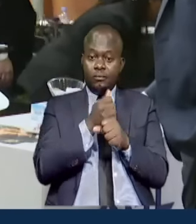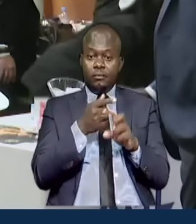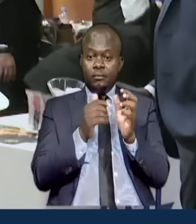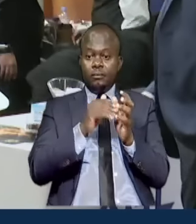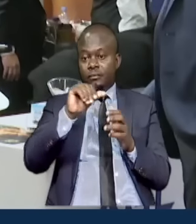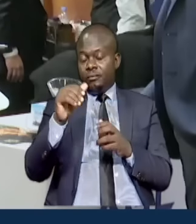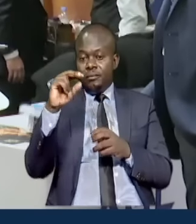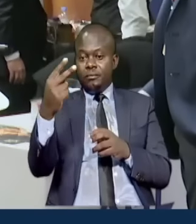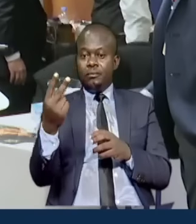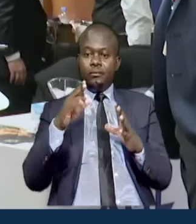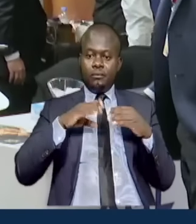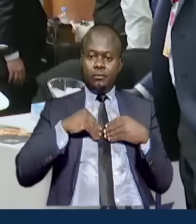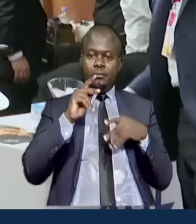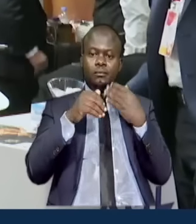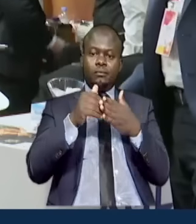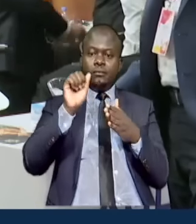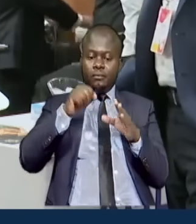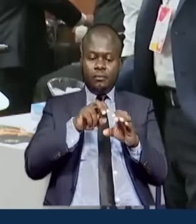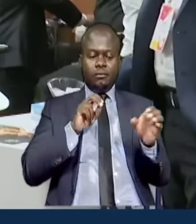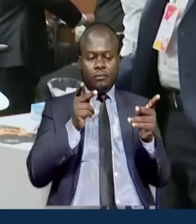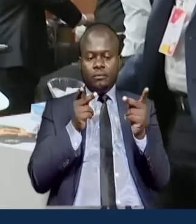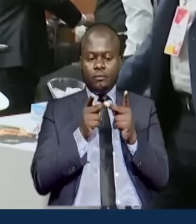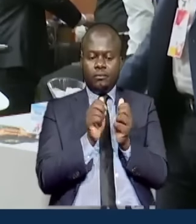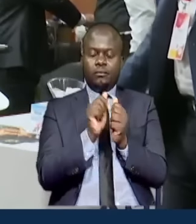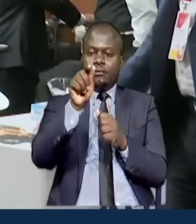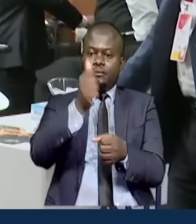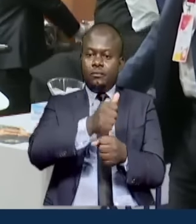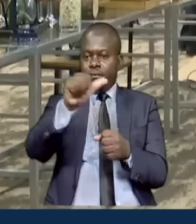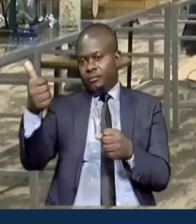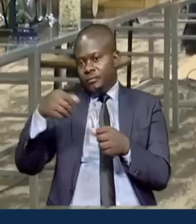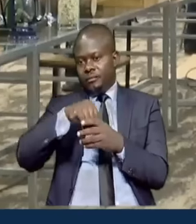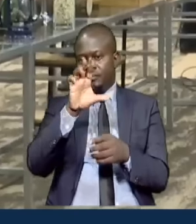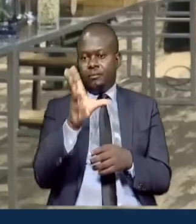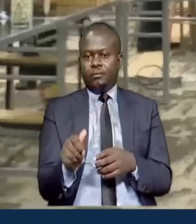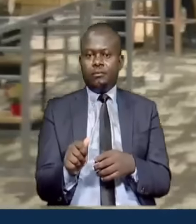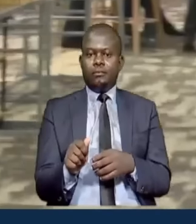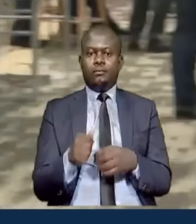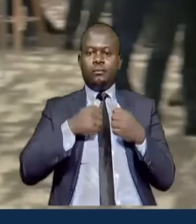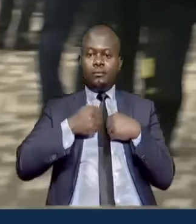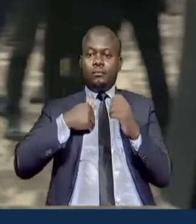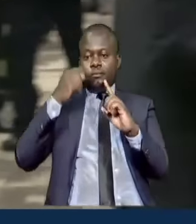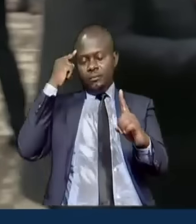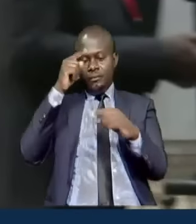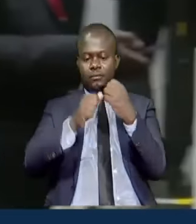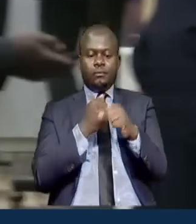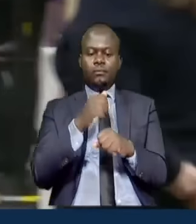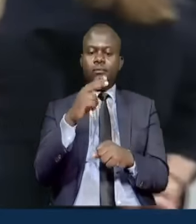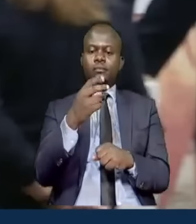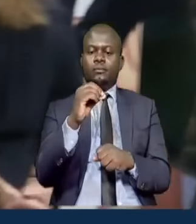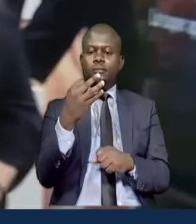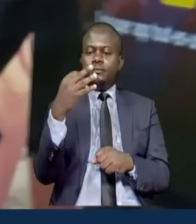kabiri ni ukwemera abantu bagashobora kuva ahantu hamwe bakajya gukorera ahandi muri Afurika. U Rwanda rufite intego yo ko mu mwaka wa